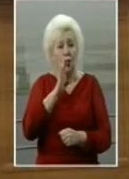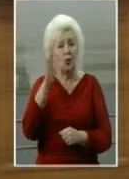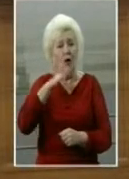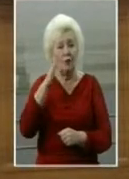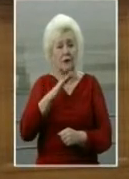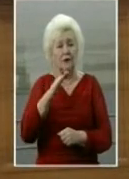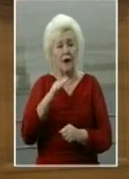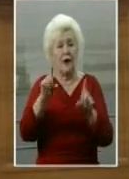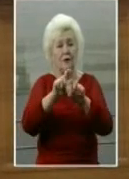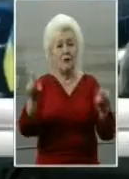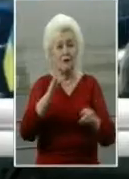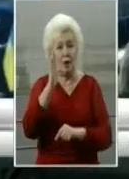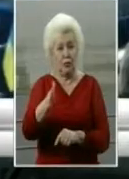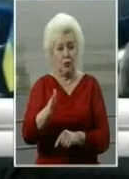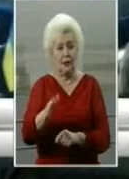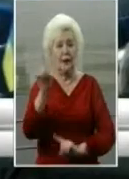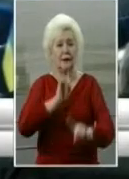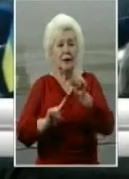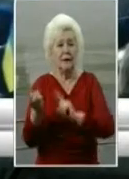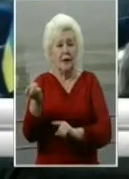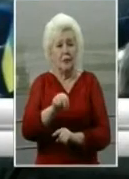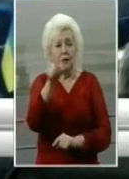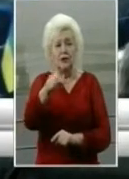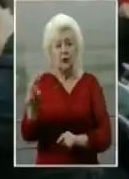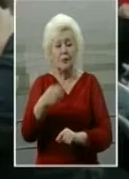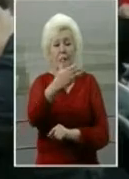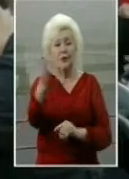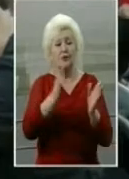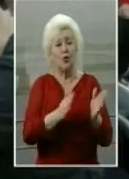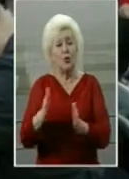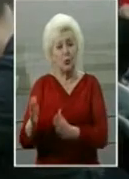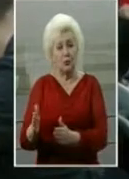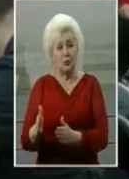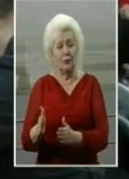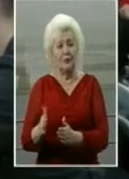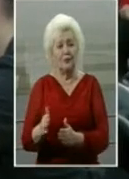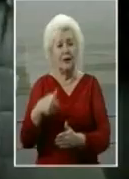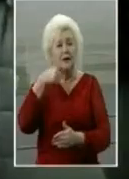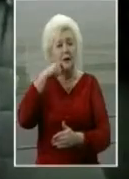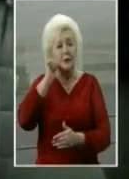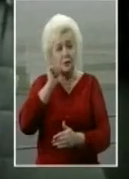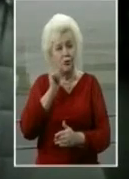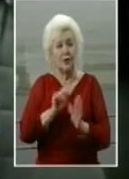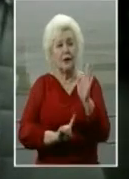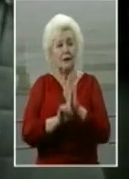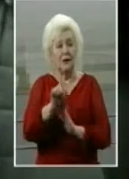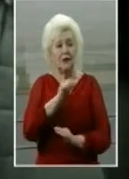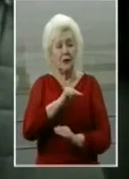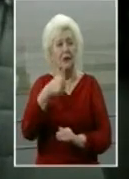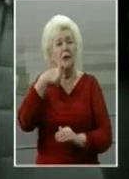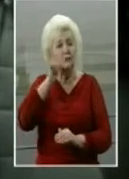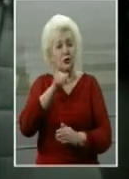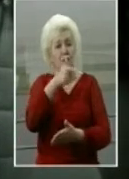вода в ліцеї буде. На сесію прийшли мешканці цього гуртожитку. Вчора вже почались роботи нас.